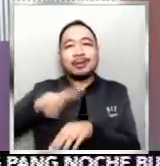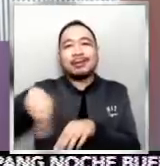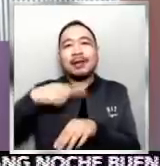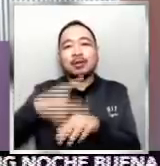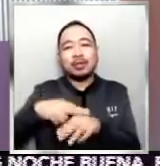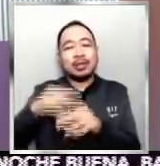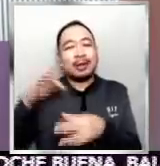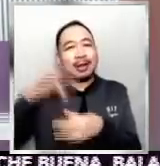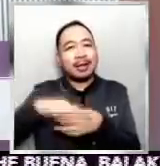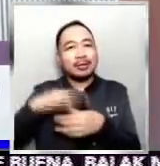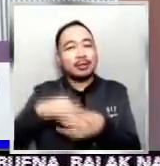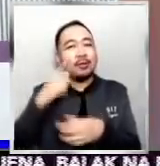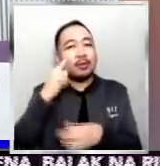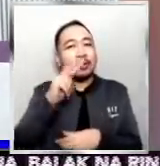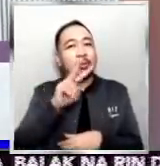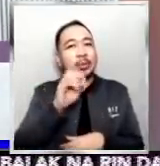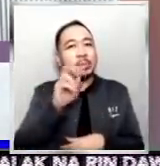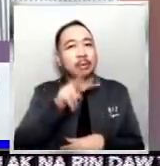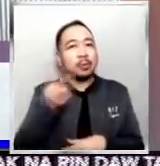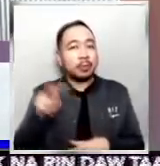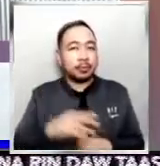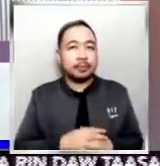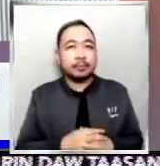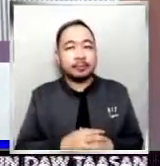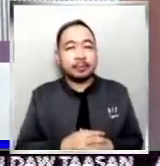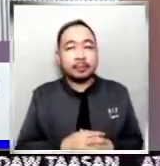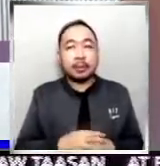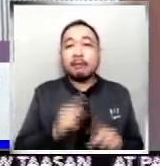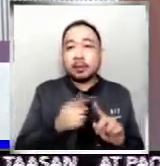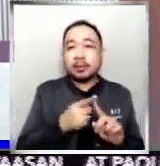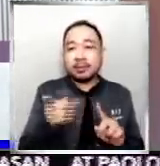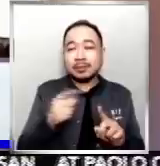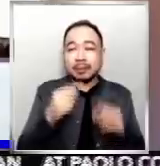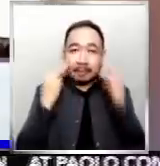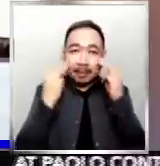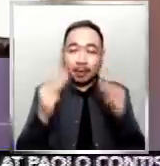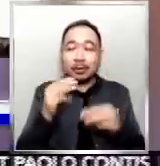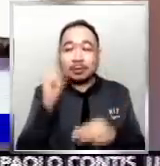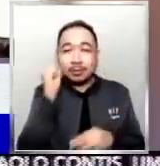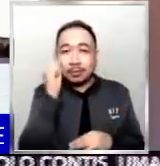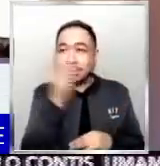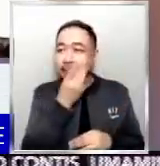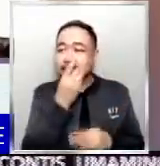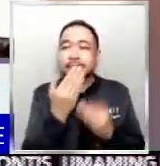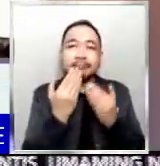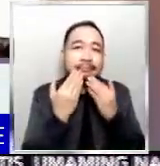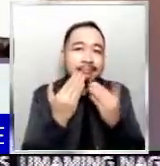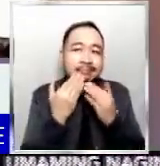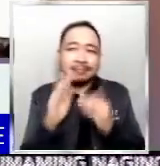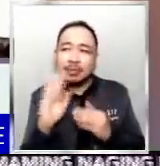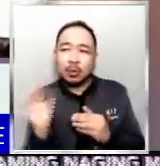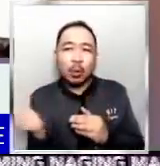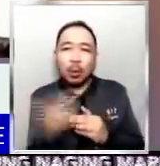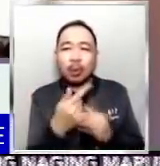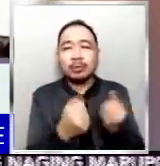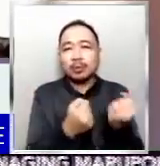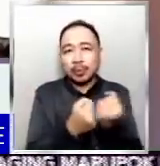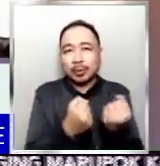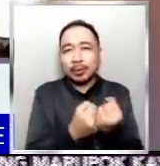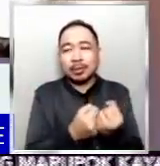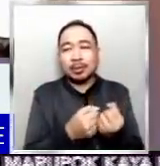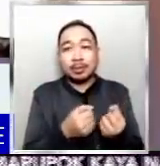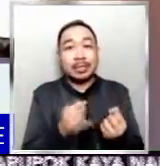all, Mayor Sara is very grateful and thankful sa lahat ng mga supporters niya. They want Mayor Sara to be the next president of the